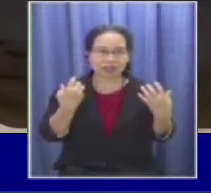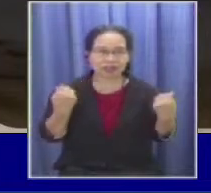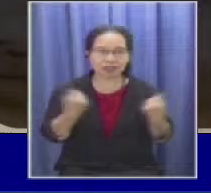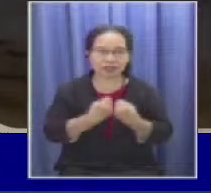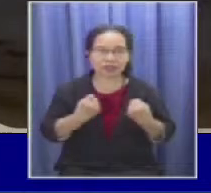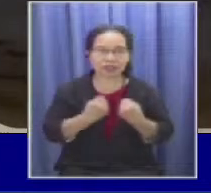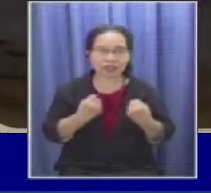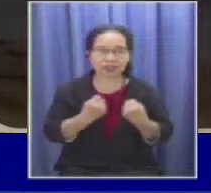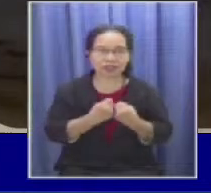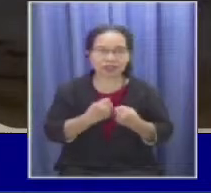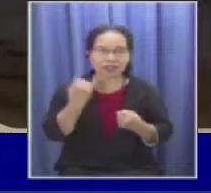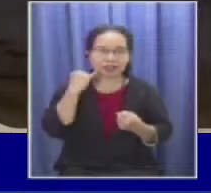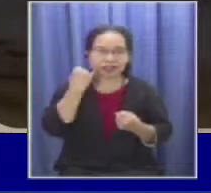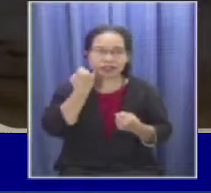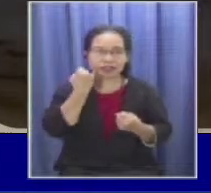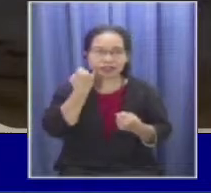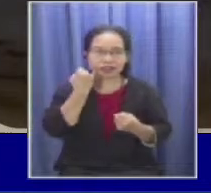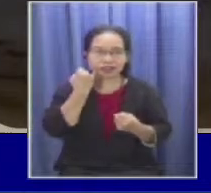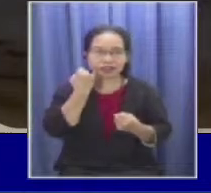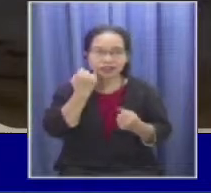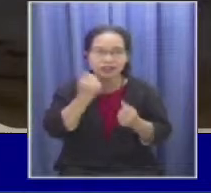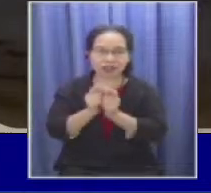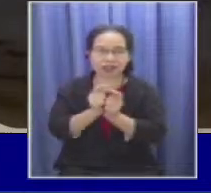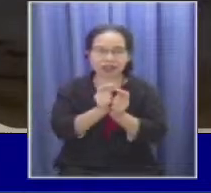abufuo aperiaperi